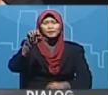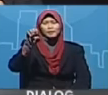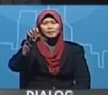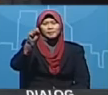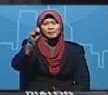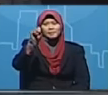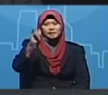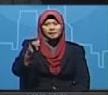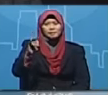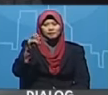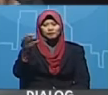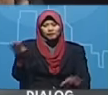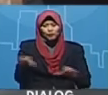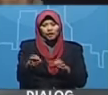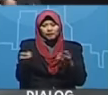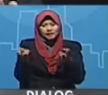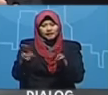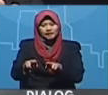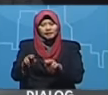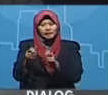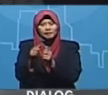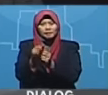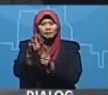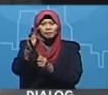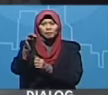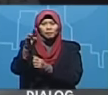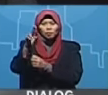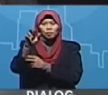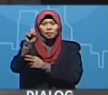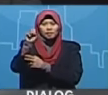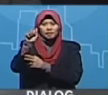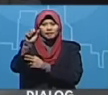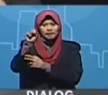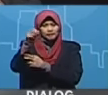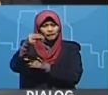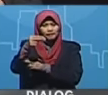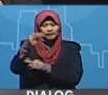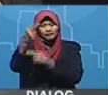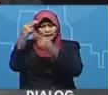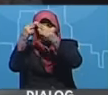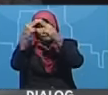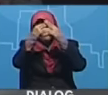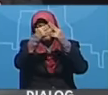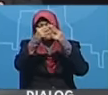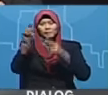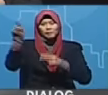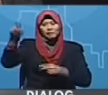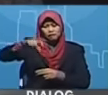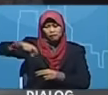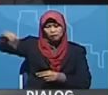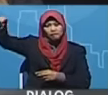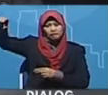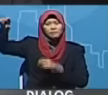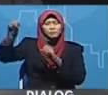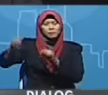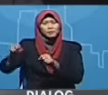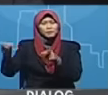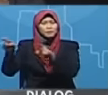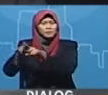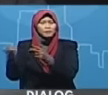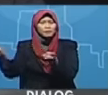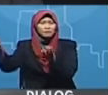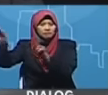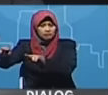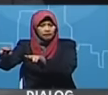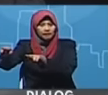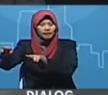membuat perjanjian dengan pihak muasasah Arab Saudi, mereka juga kena letakkan bank guarantee. Jadi saya rasa keperluan ada